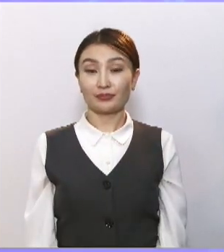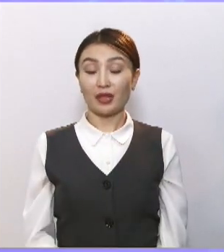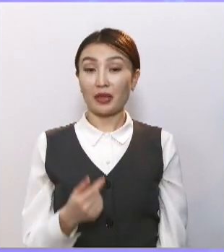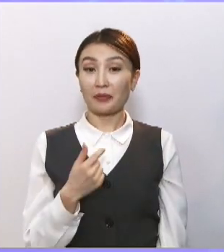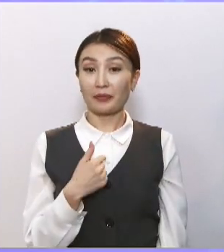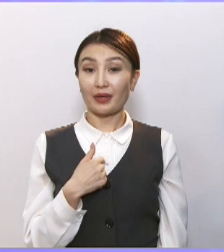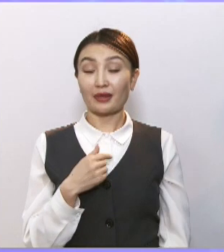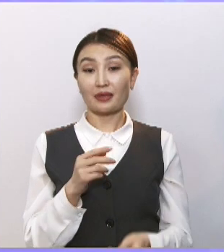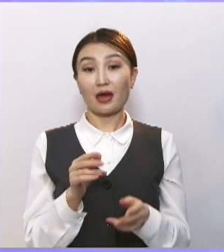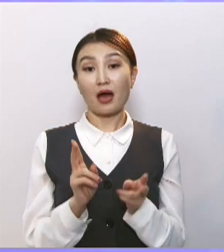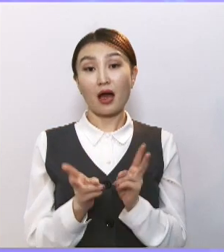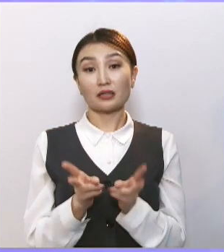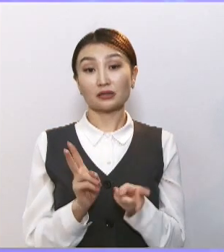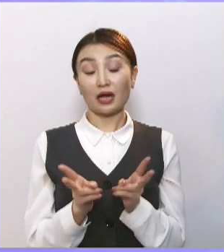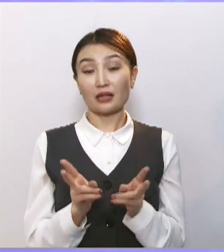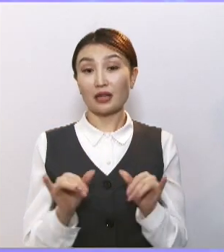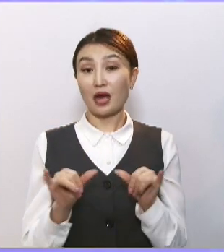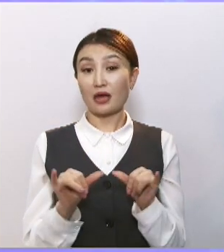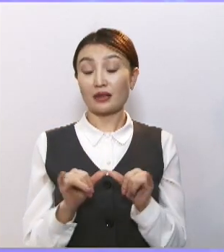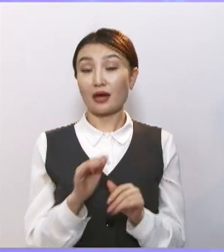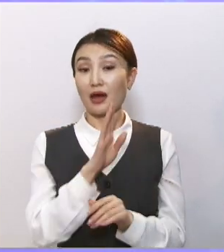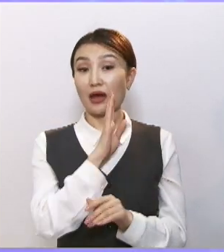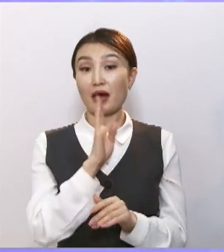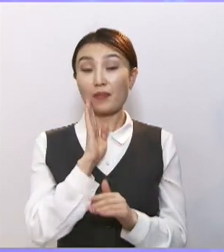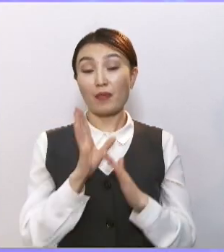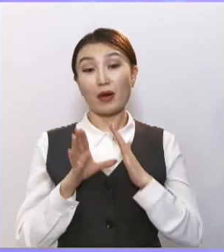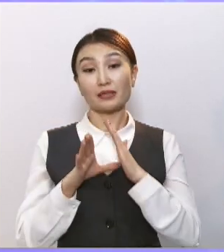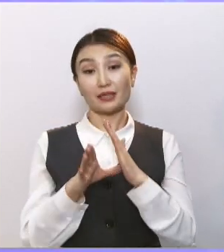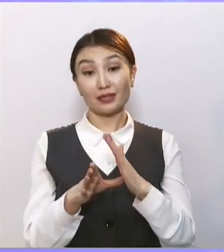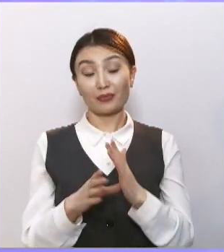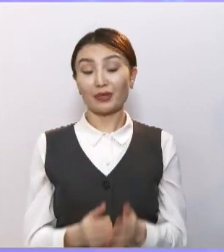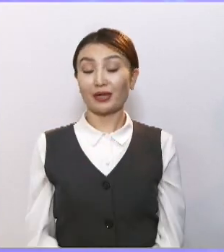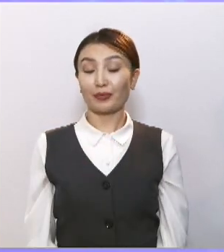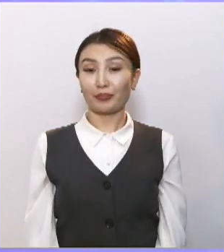Мен ашканада апама жардам берем.